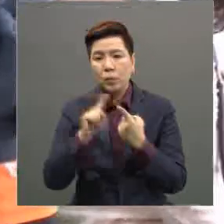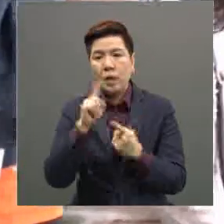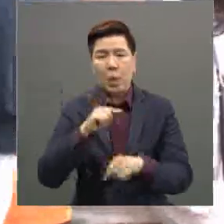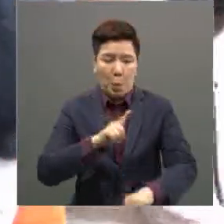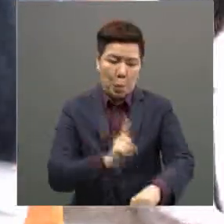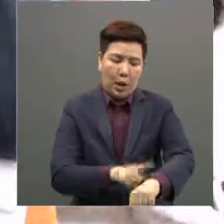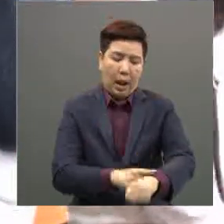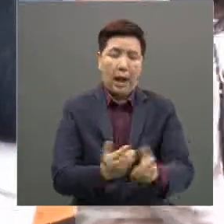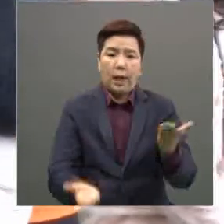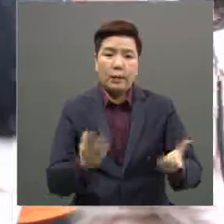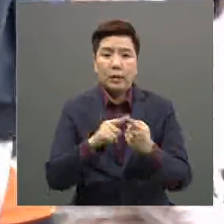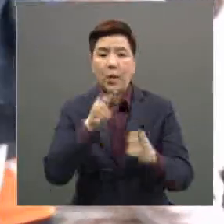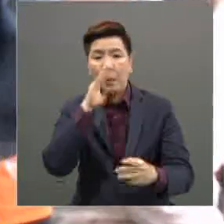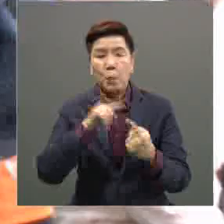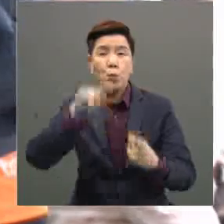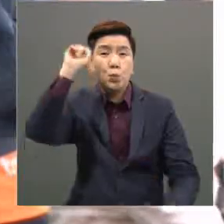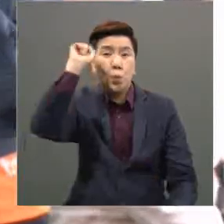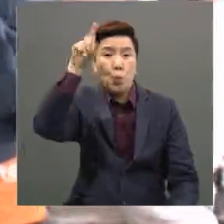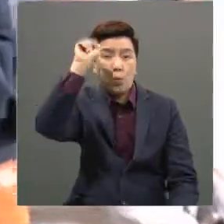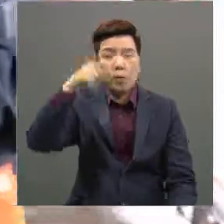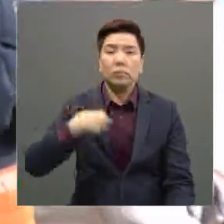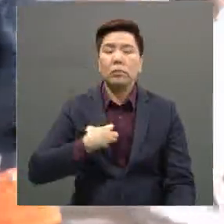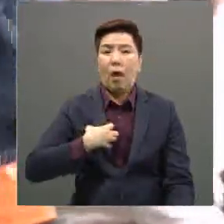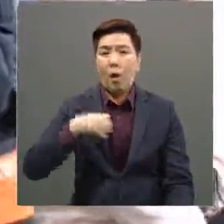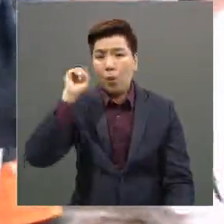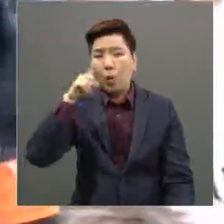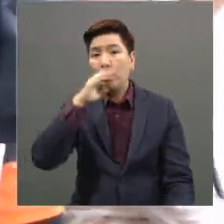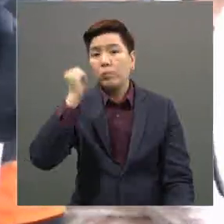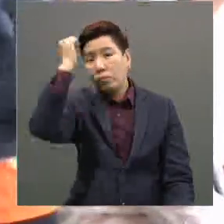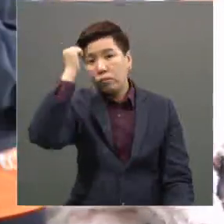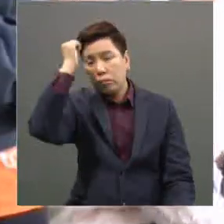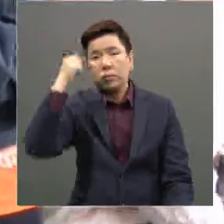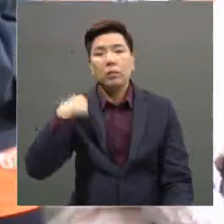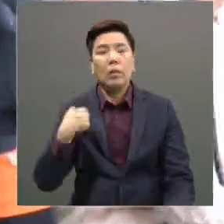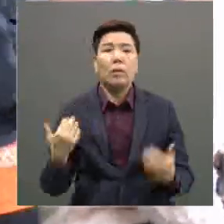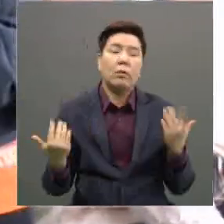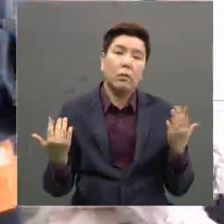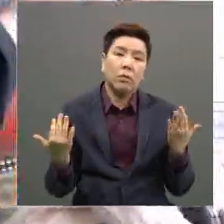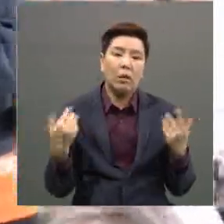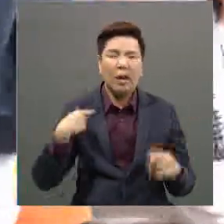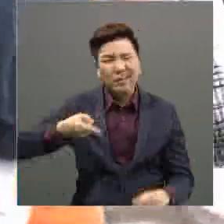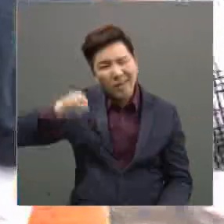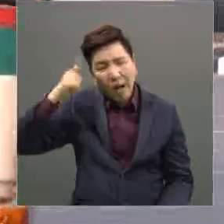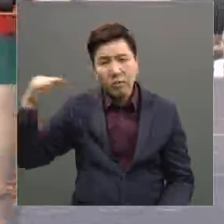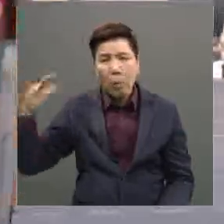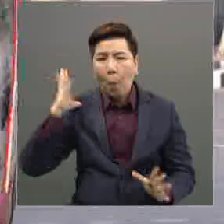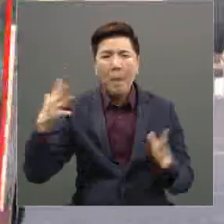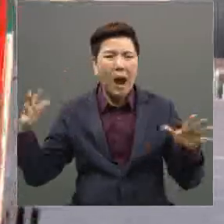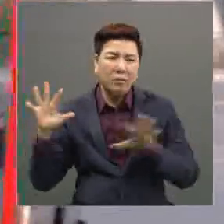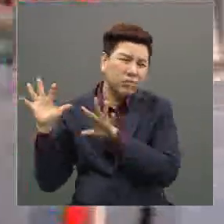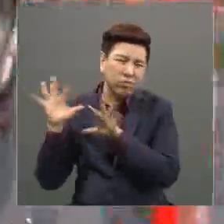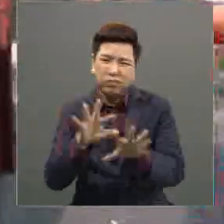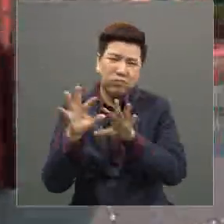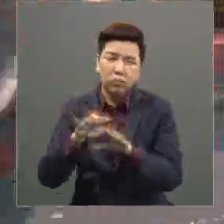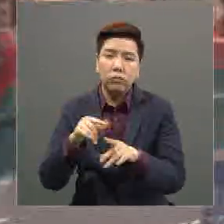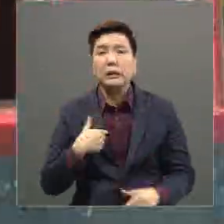ละช่วงเวลาด้วยคือถ้าช่วงเวลาเร่งด่วนเนี่ยรถก็จะรอนานตรงที่ว่าคนใช้เยอะไงเพราะคนใช้เ